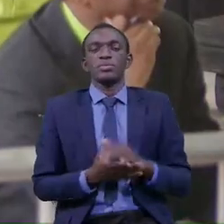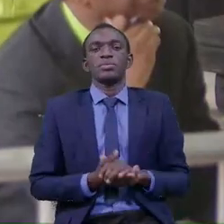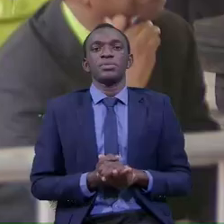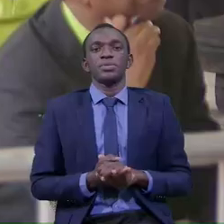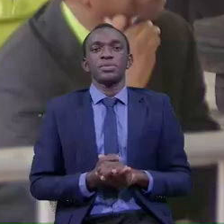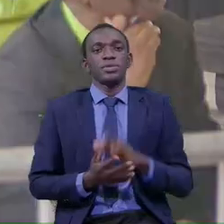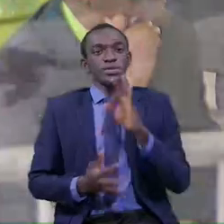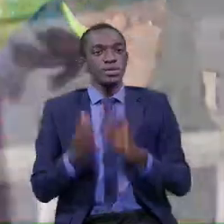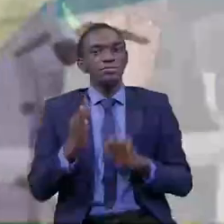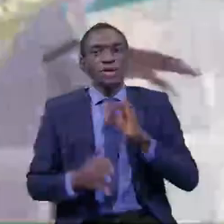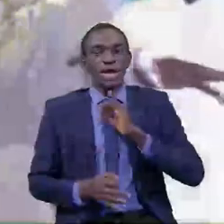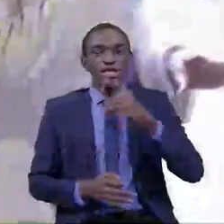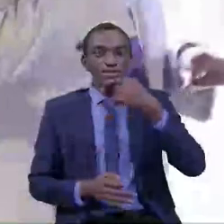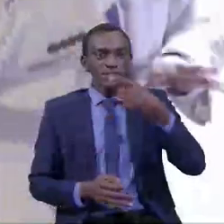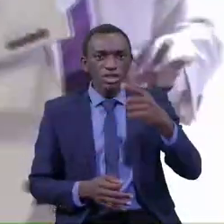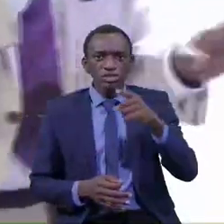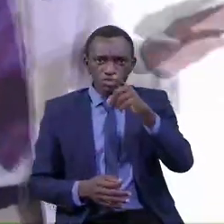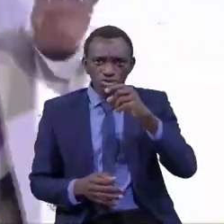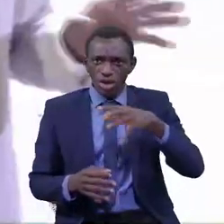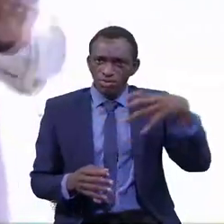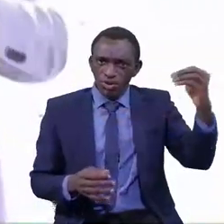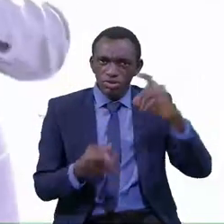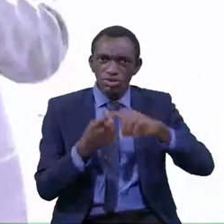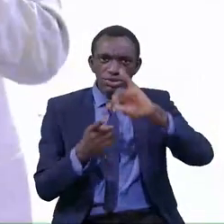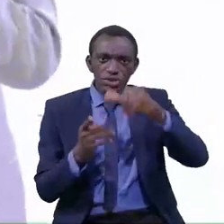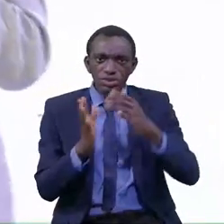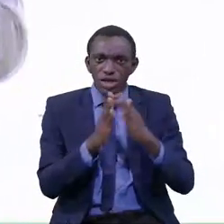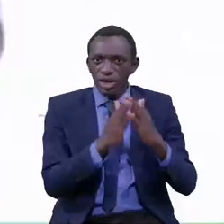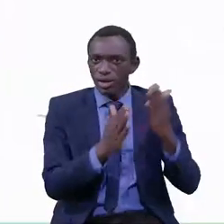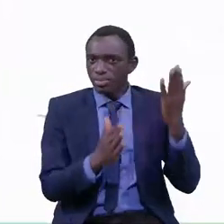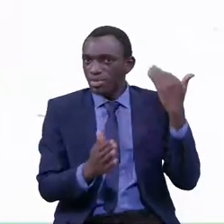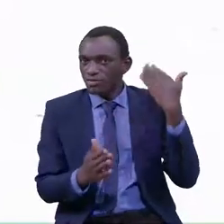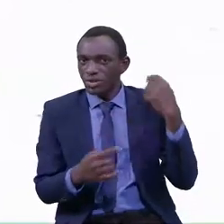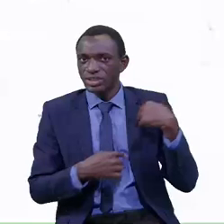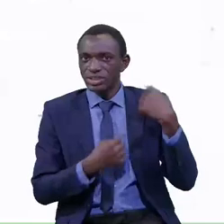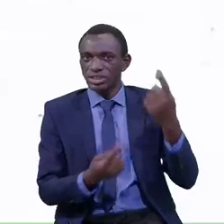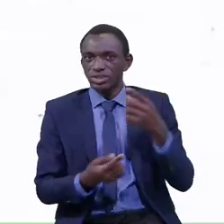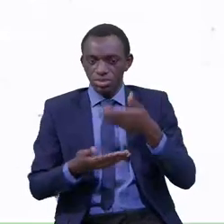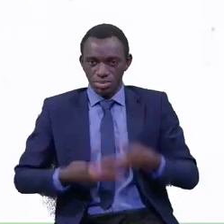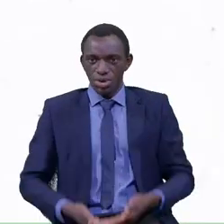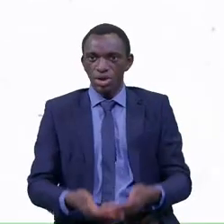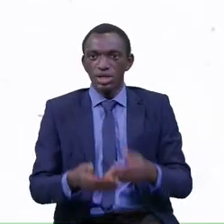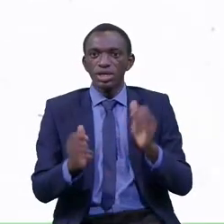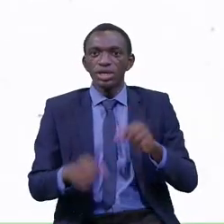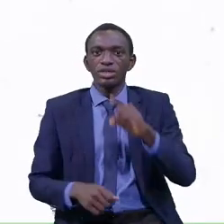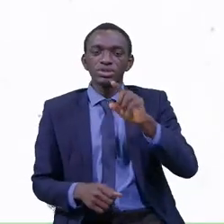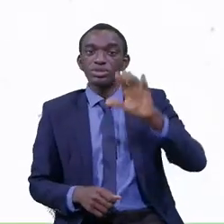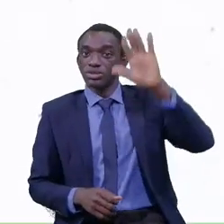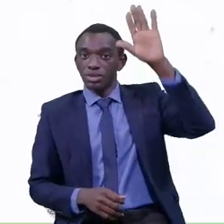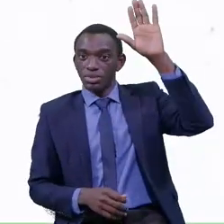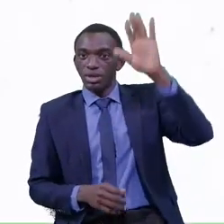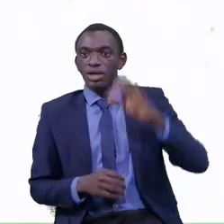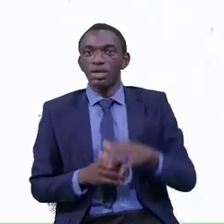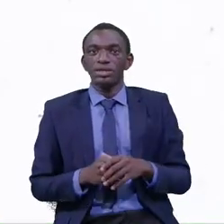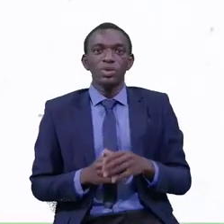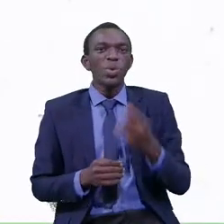Si je dis, si tu as été à Jérusalem avant, depuis que tu es né, de lever la main,